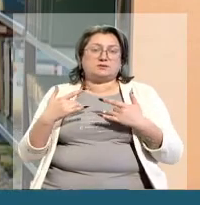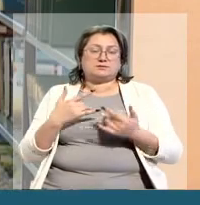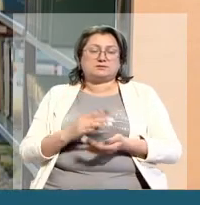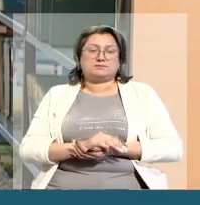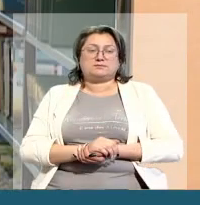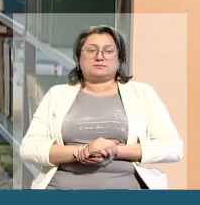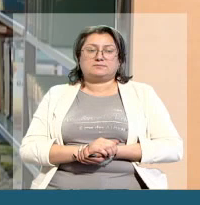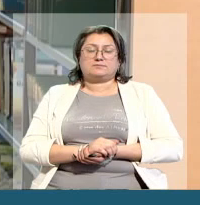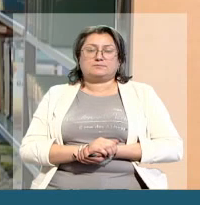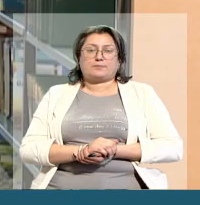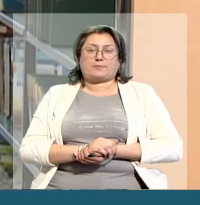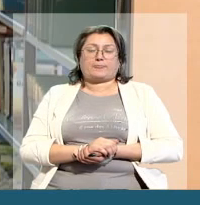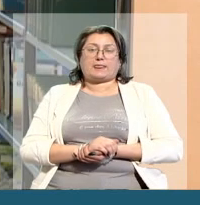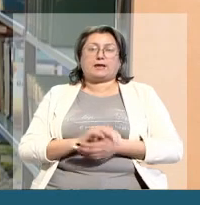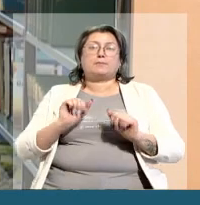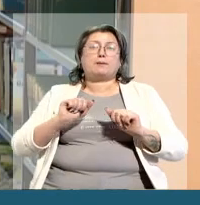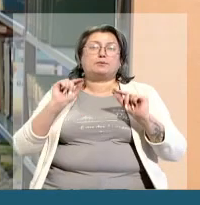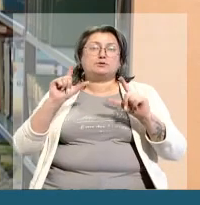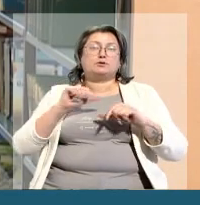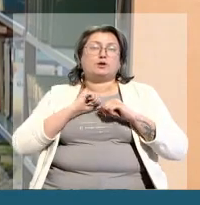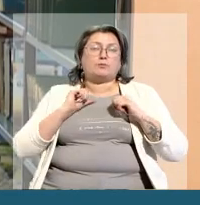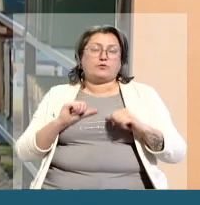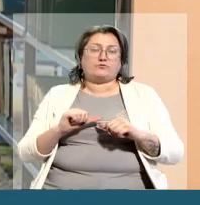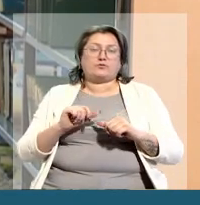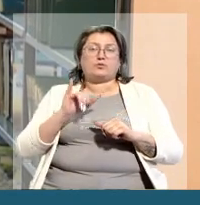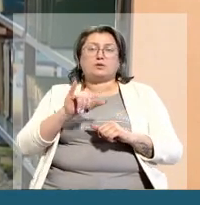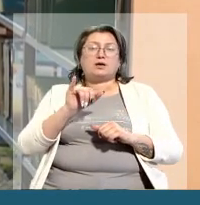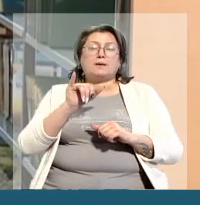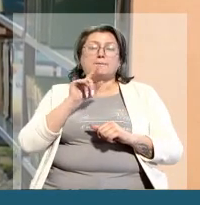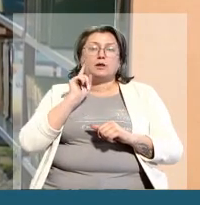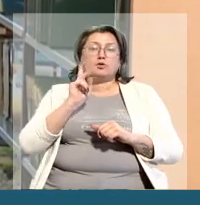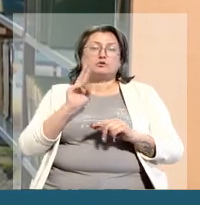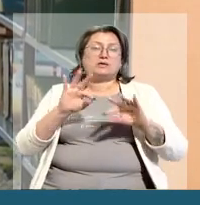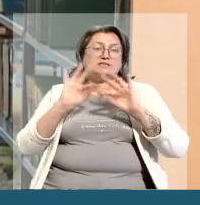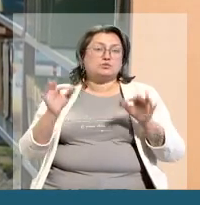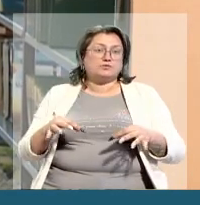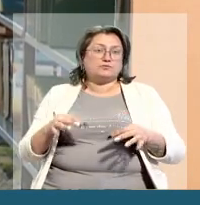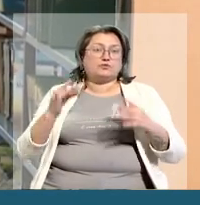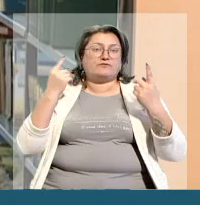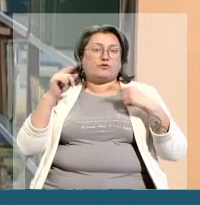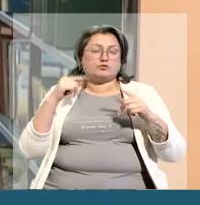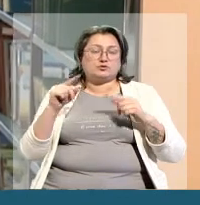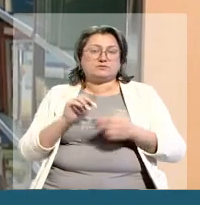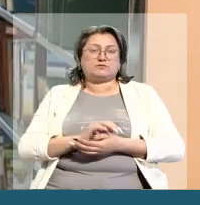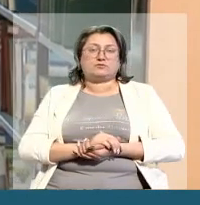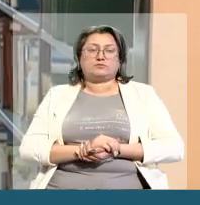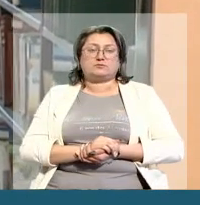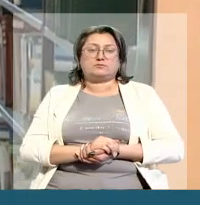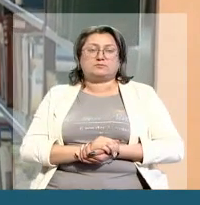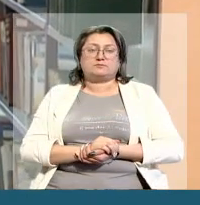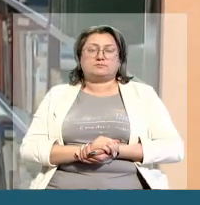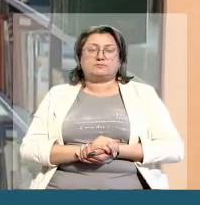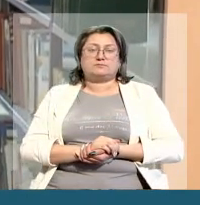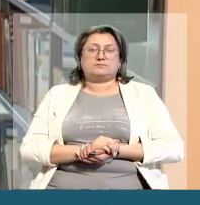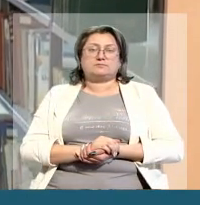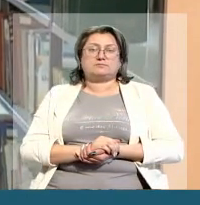шығармашылықпен айналысып жүрген кейінгі ұрпақты жаңа бір деңгейге көтеру, олардың шабытын ояту, сол